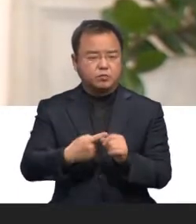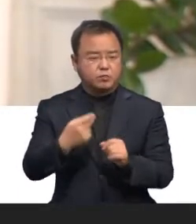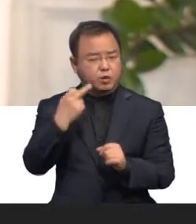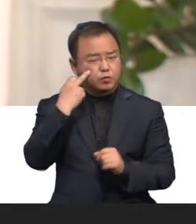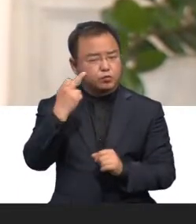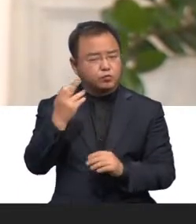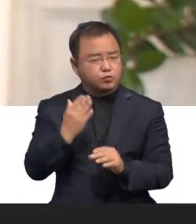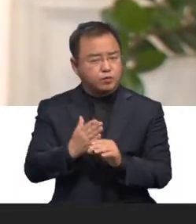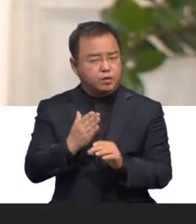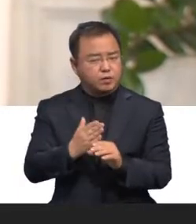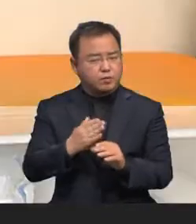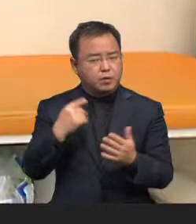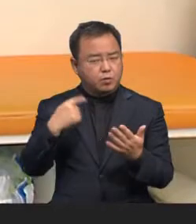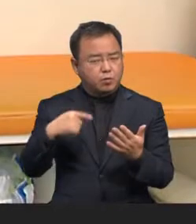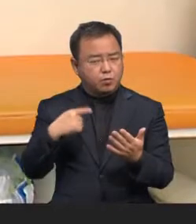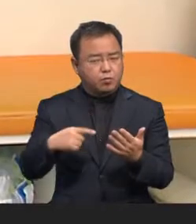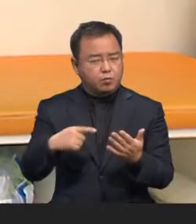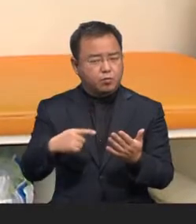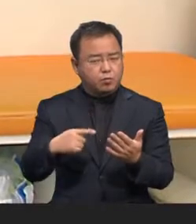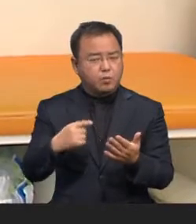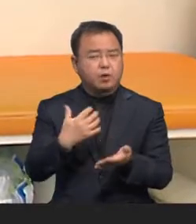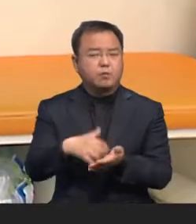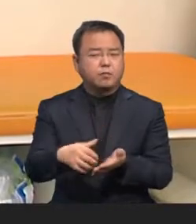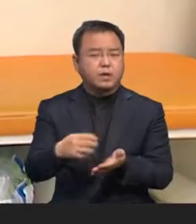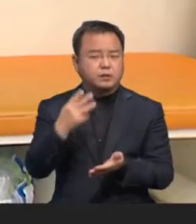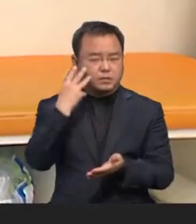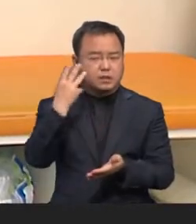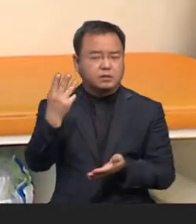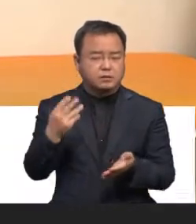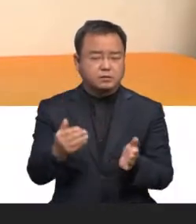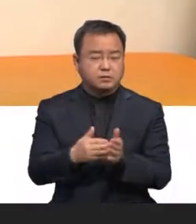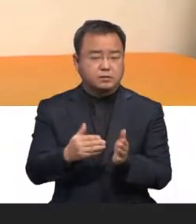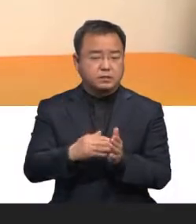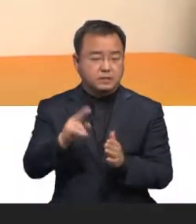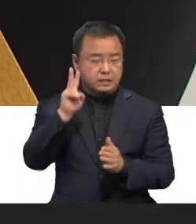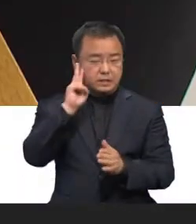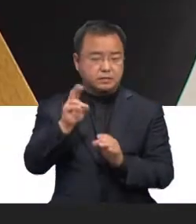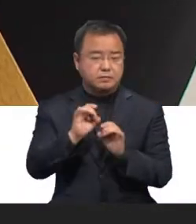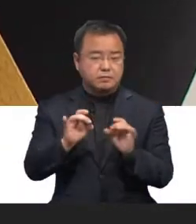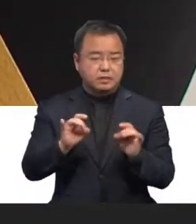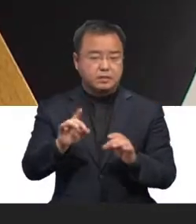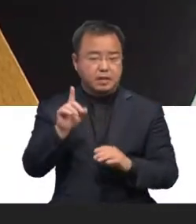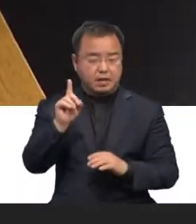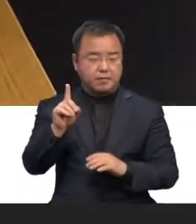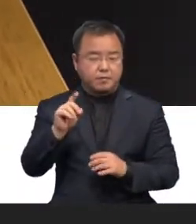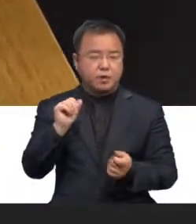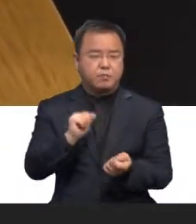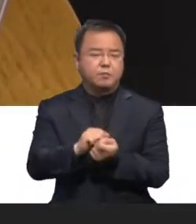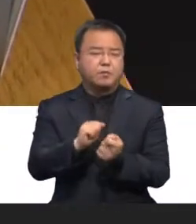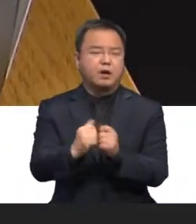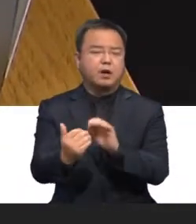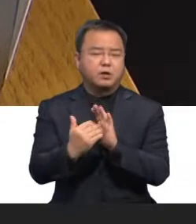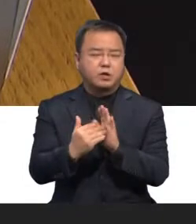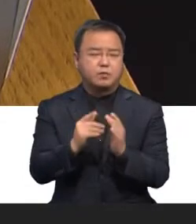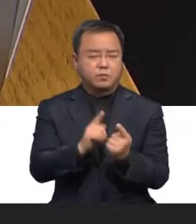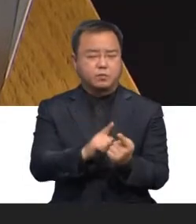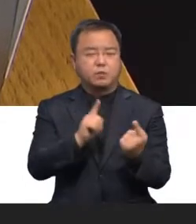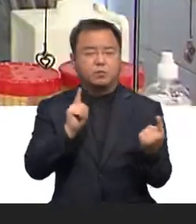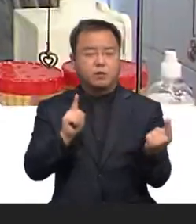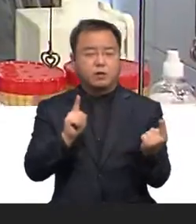세 달 정도? 이틀에 한 번씩 방역을 하고 최소 인원으로 거리 두기도 유지해 왔던